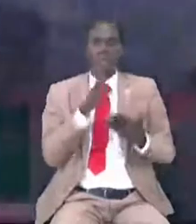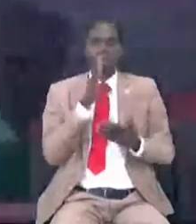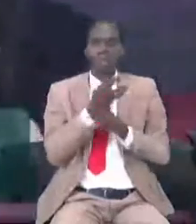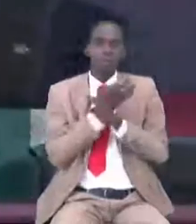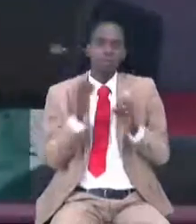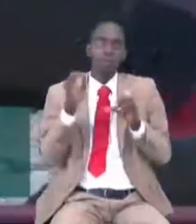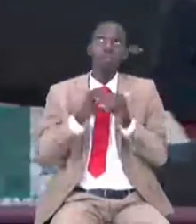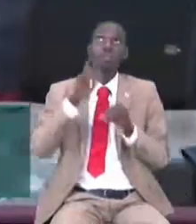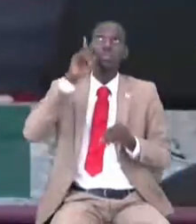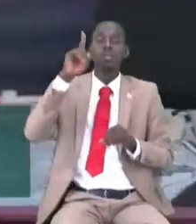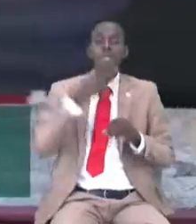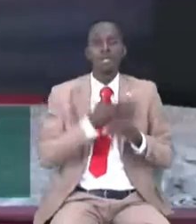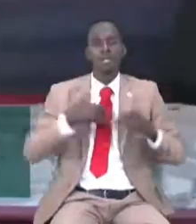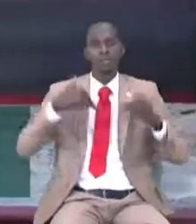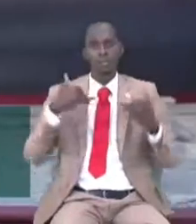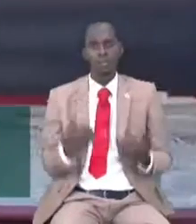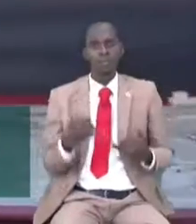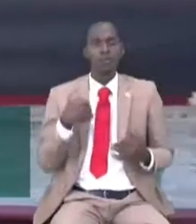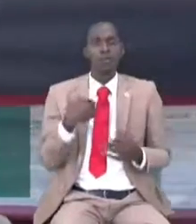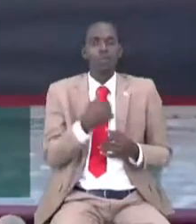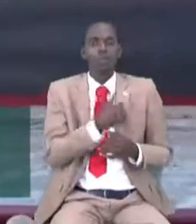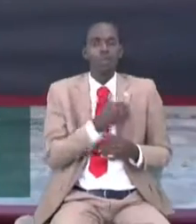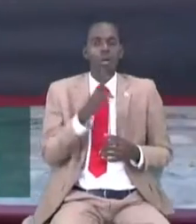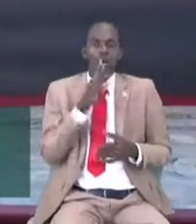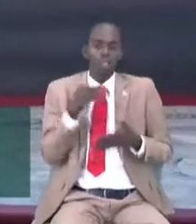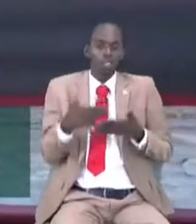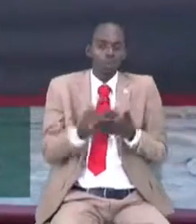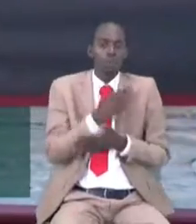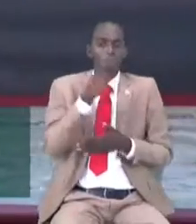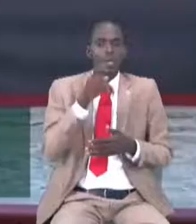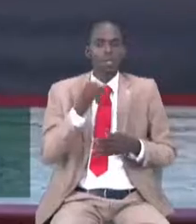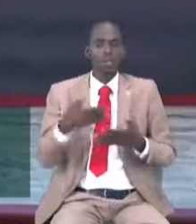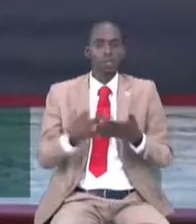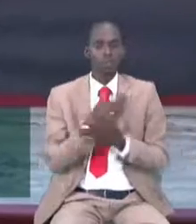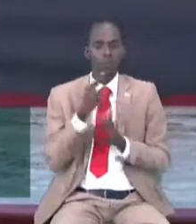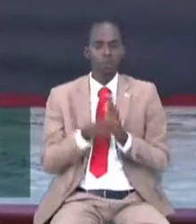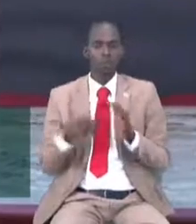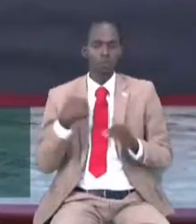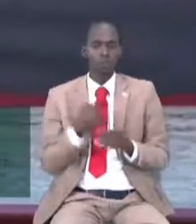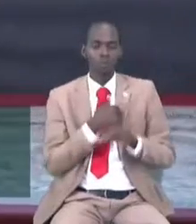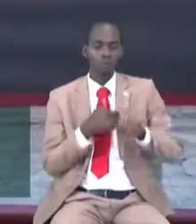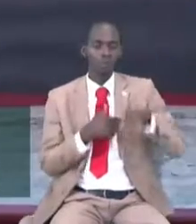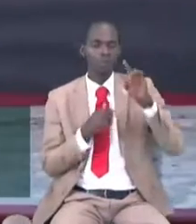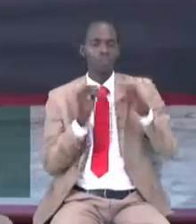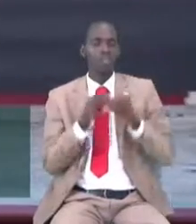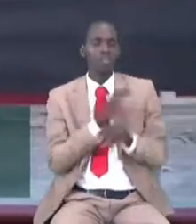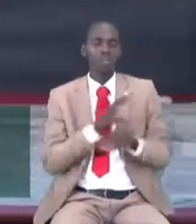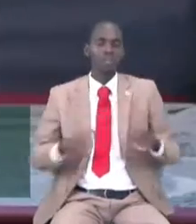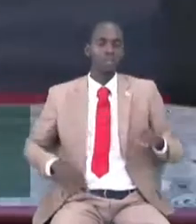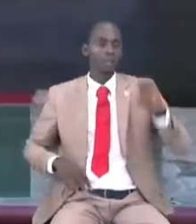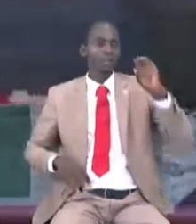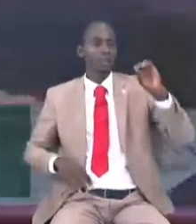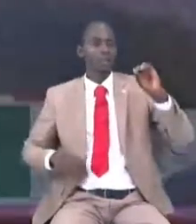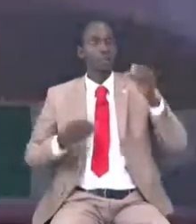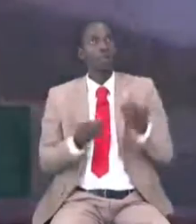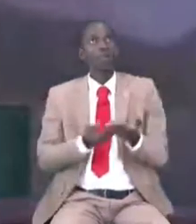nouveauté retrouvée en Christ, offert pour la propriété par Christ. Nous ne sommes plus